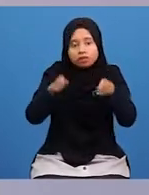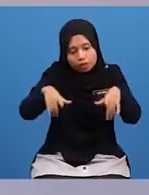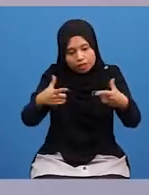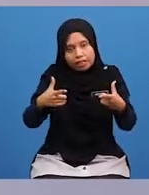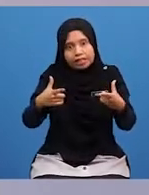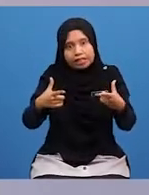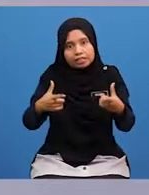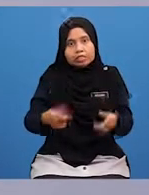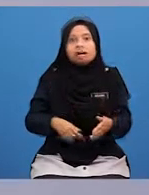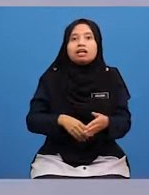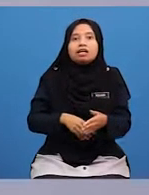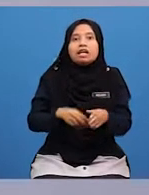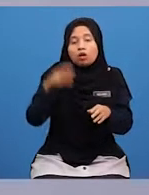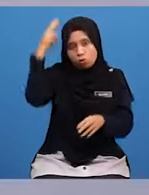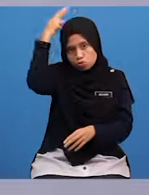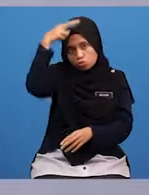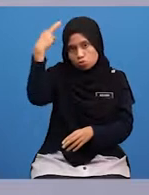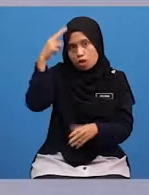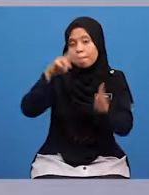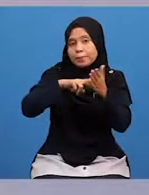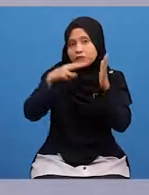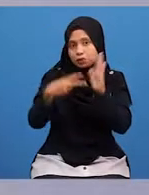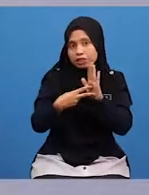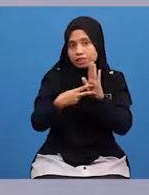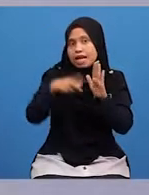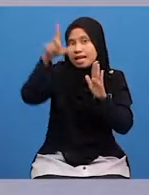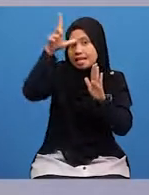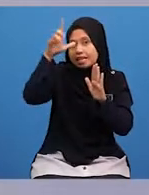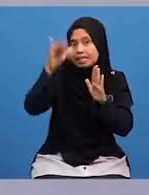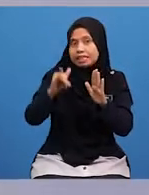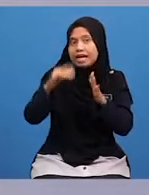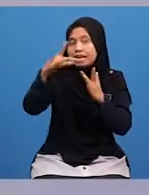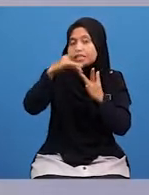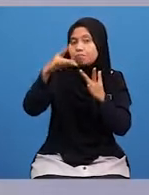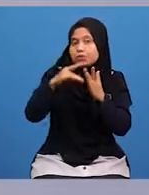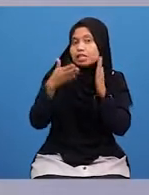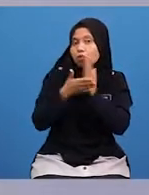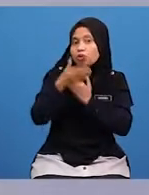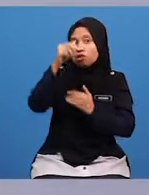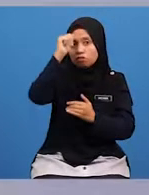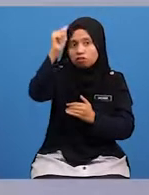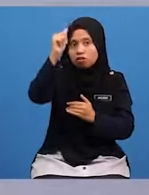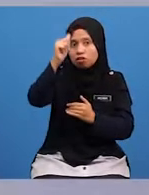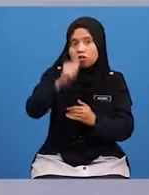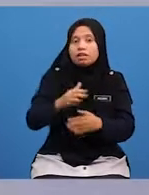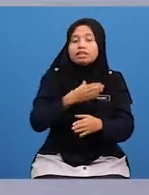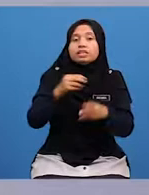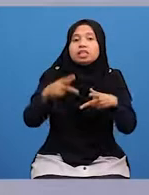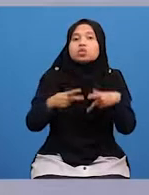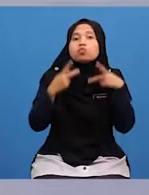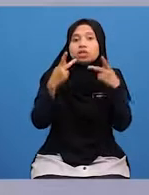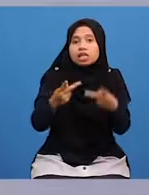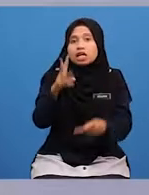lain. Sementara Rasul pula bermaksud lelaki yang dipilih oleh Allah SWT